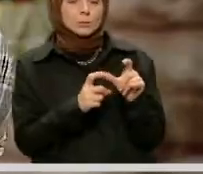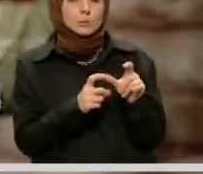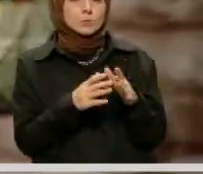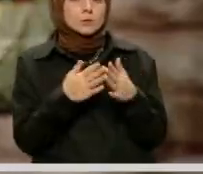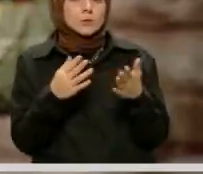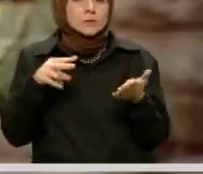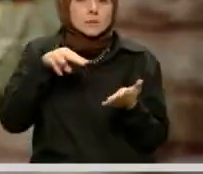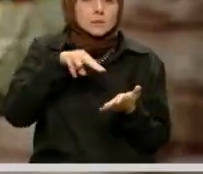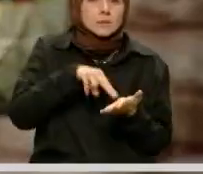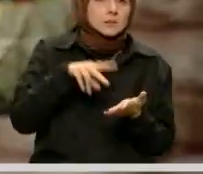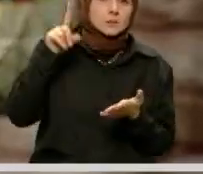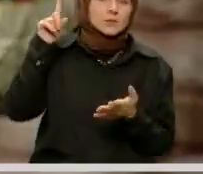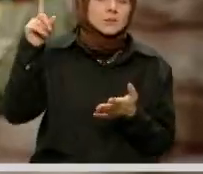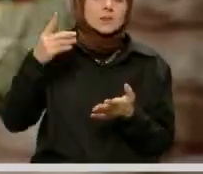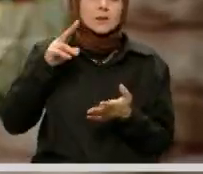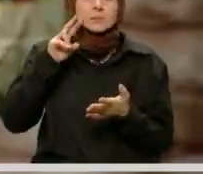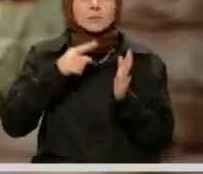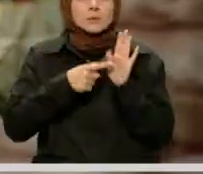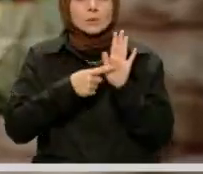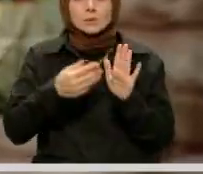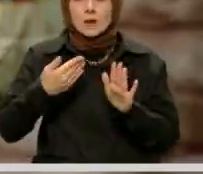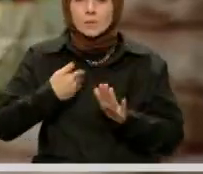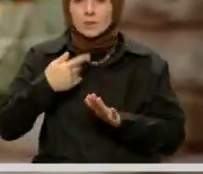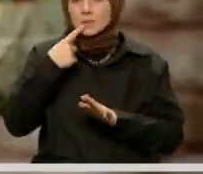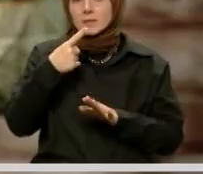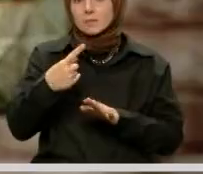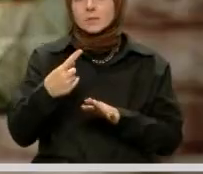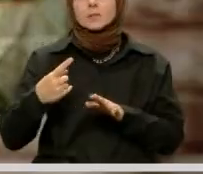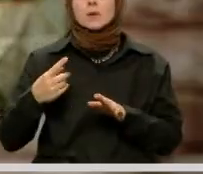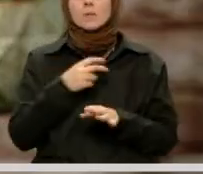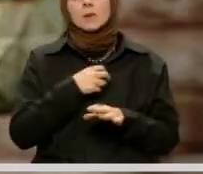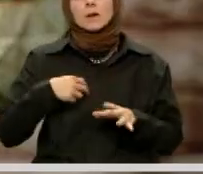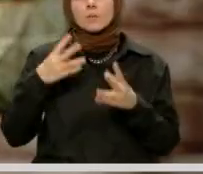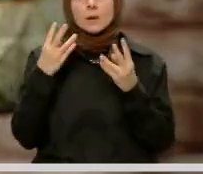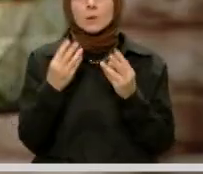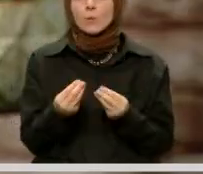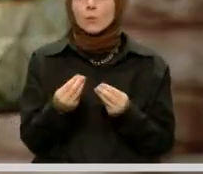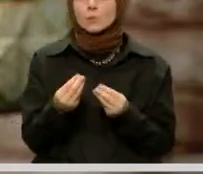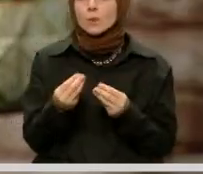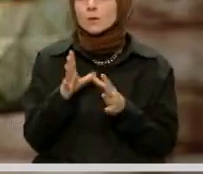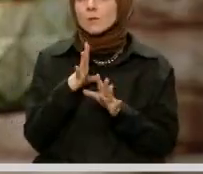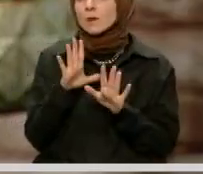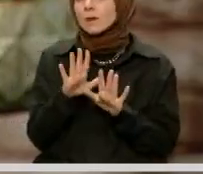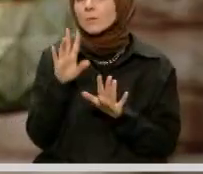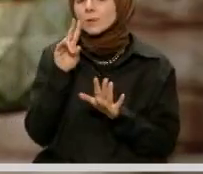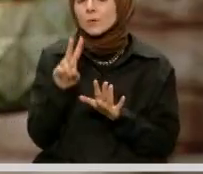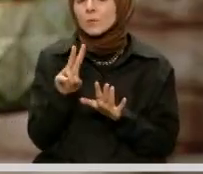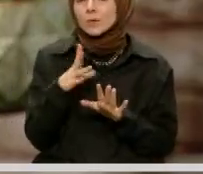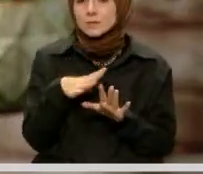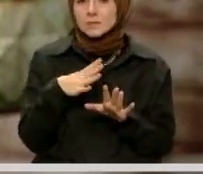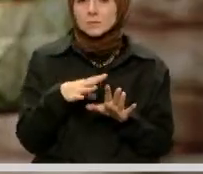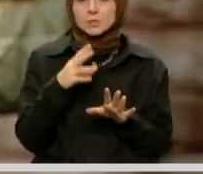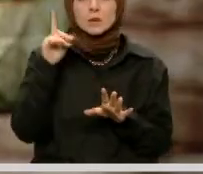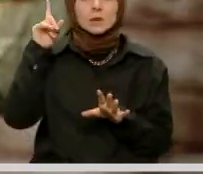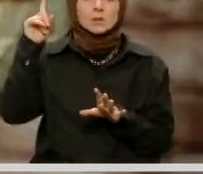nasıl diriltiyorsun ya Rabbi, göster bana. Görmek istemiş, peygamber olduğu halde göstermek yani görmek istemiş. Rabbimiz de sormuş,